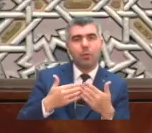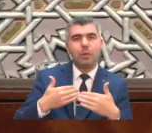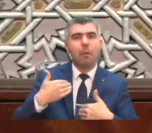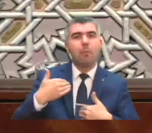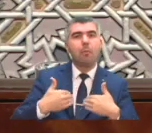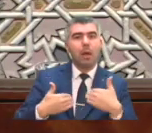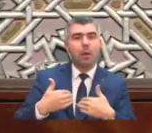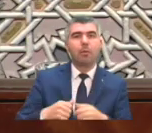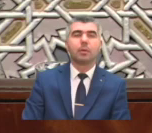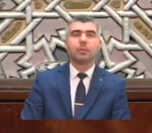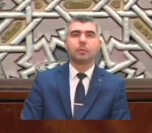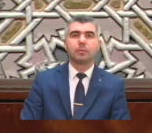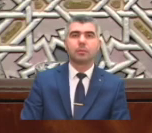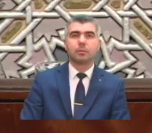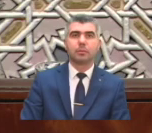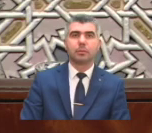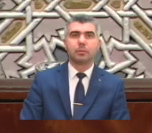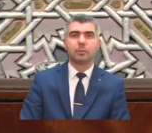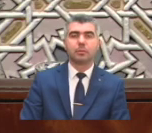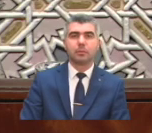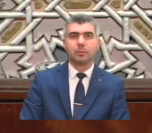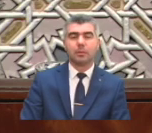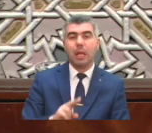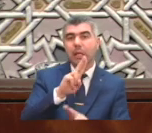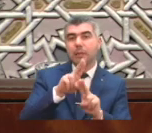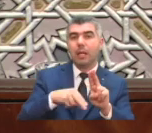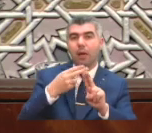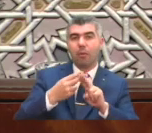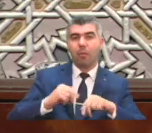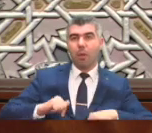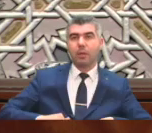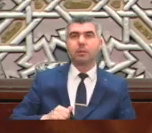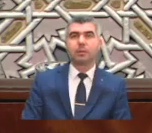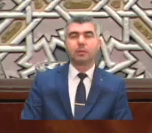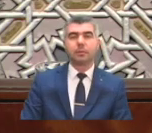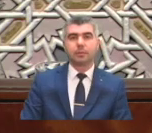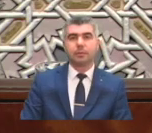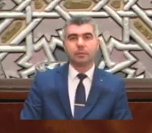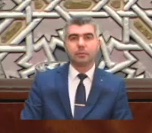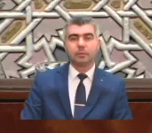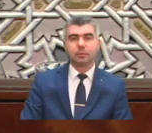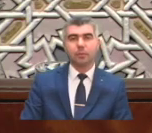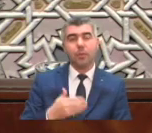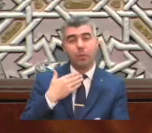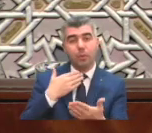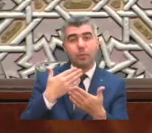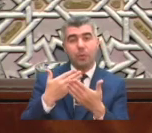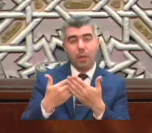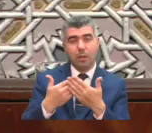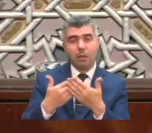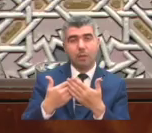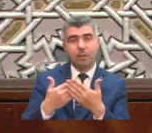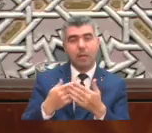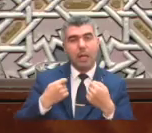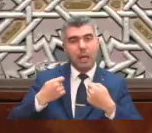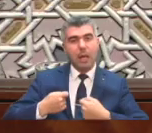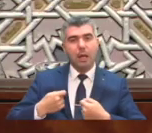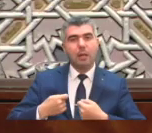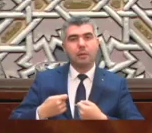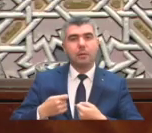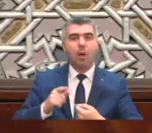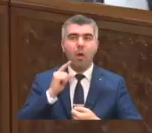النائب المحترم، تعقيب جواب السيدة الوزيرة. شكرا جزيلا السيدة الرئيسة، السيد